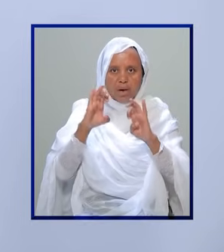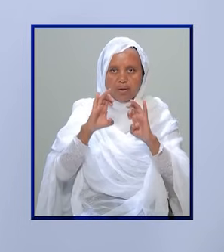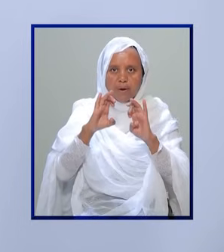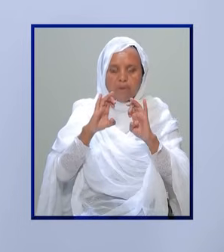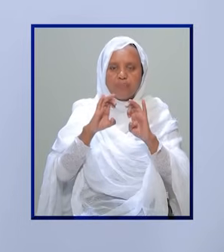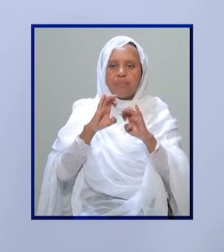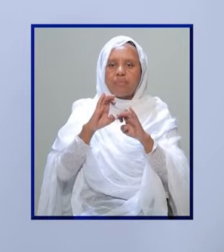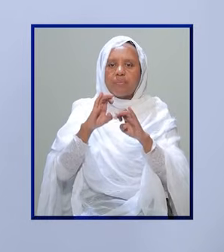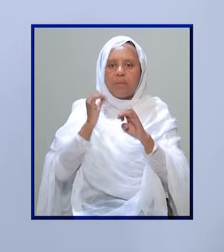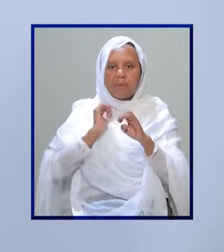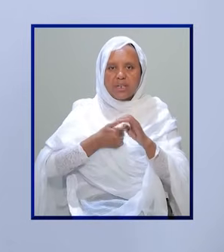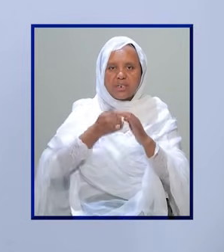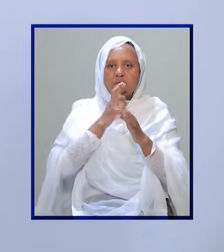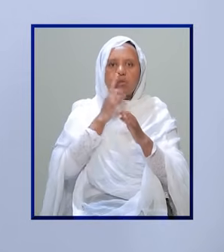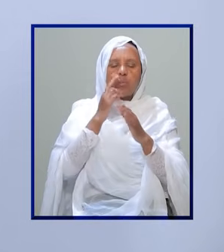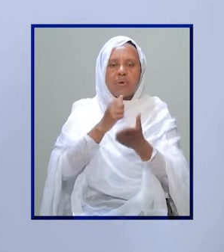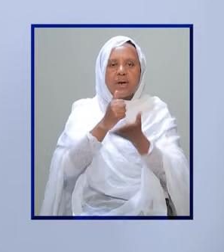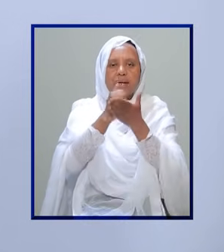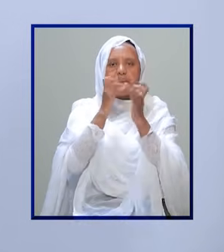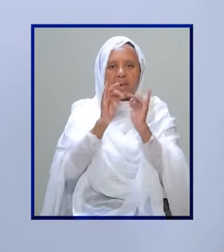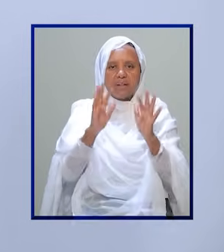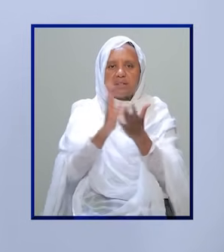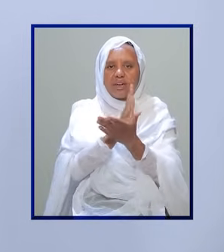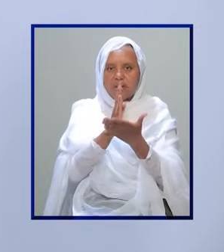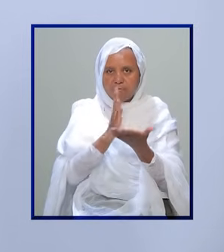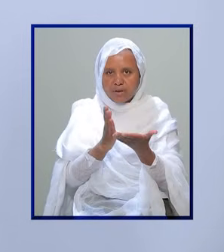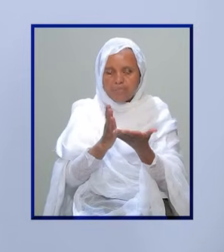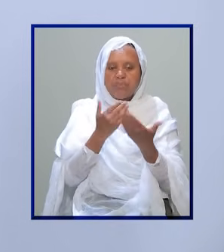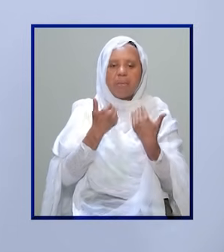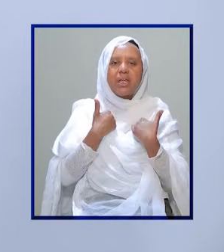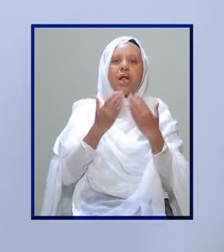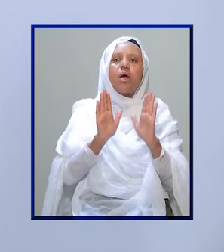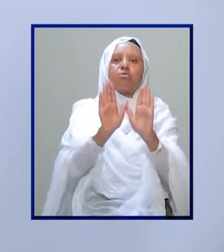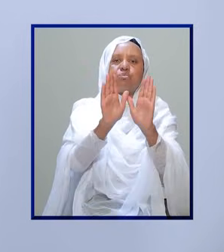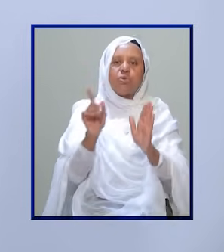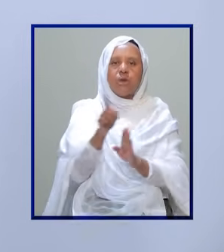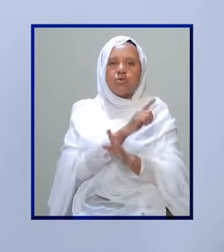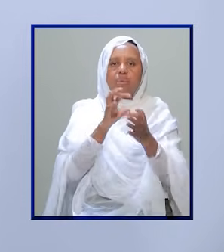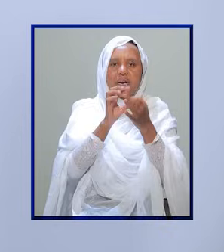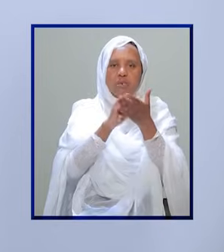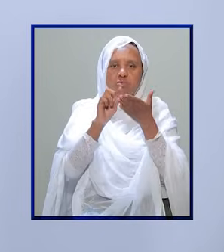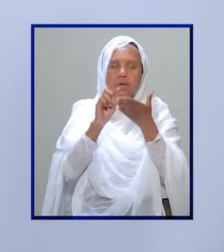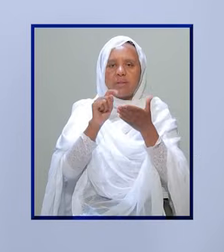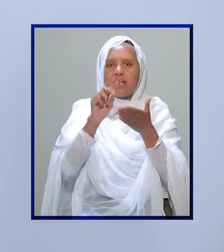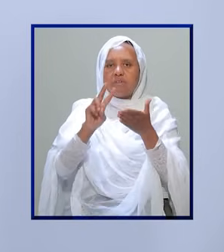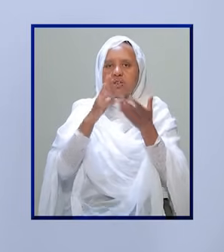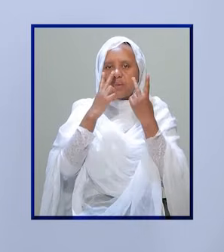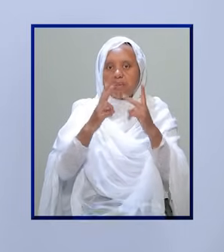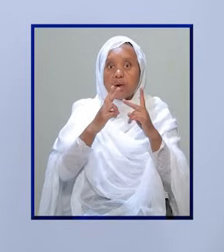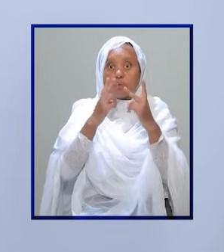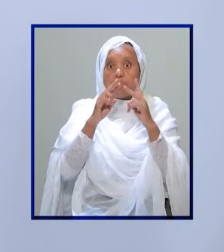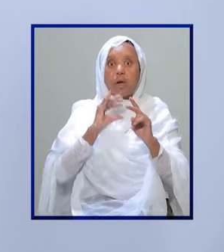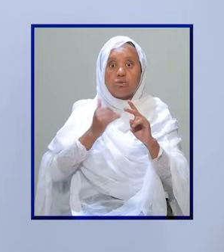ተስፋ እናደርጋለን። እመቤታችን እንግዲህ ከጾሙ ረድኤት በረከትን ታሳትፈን። በእያላችሁበት ሆናችሁ የማህበረ ቅዱሳን